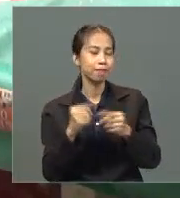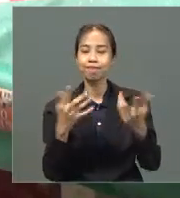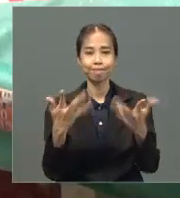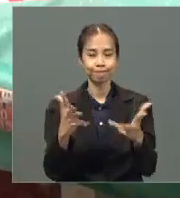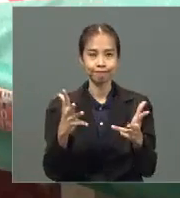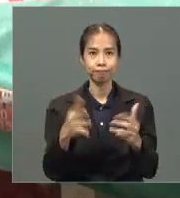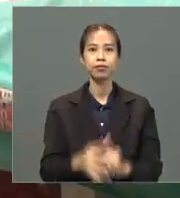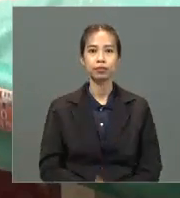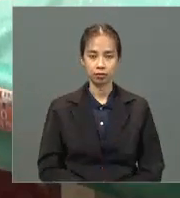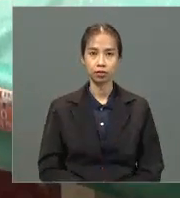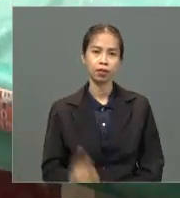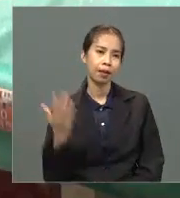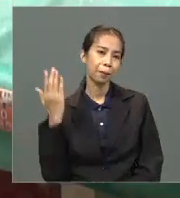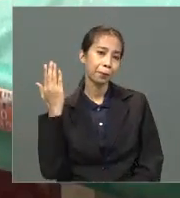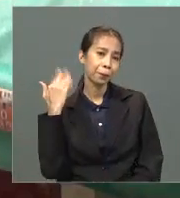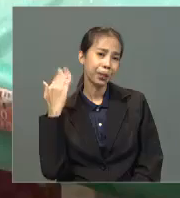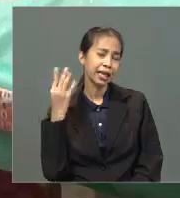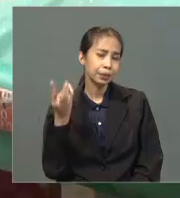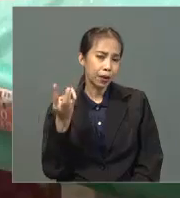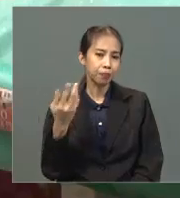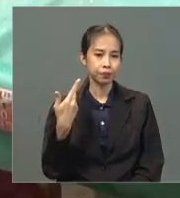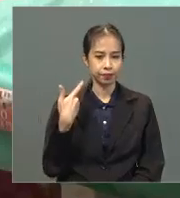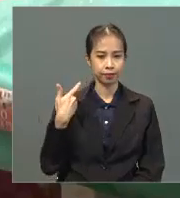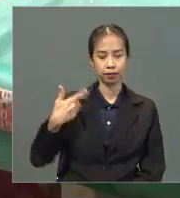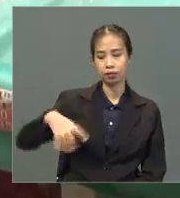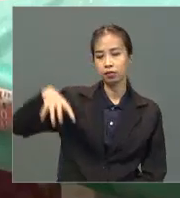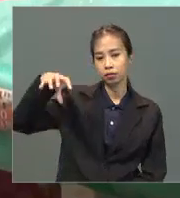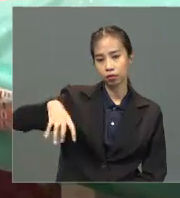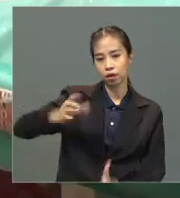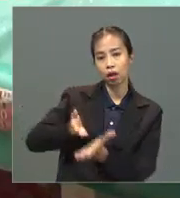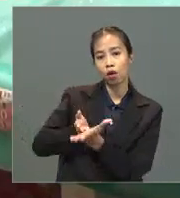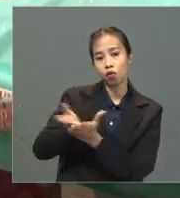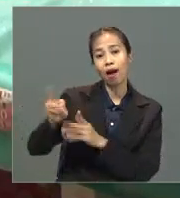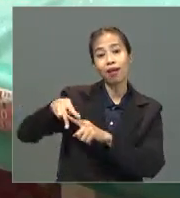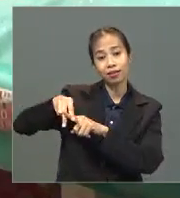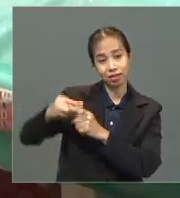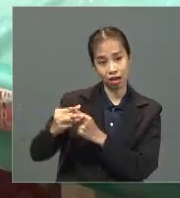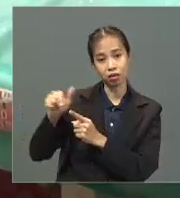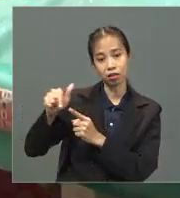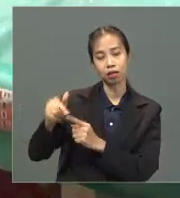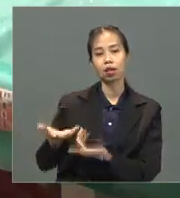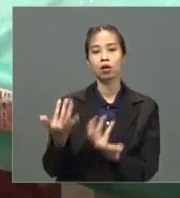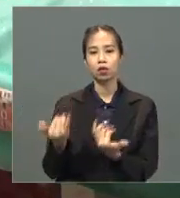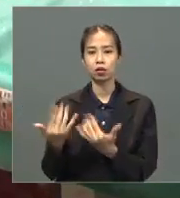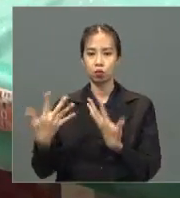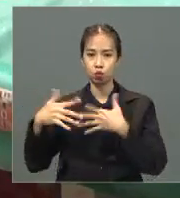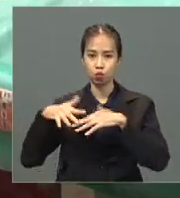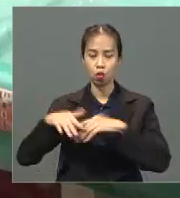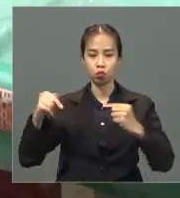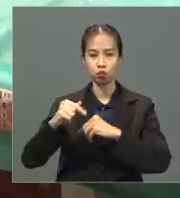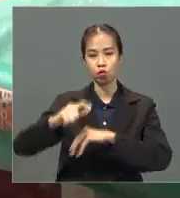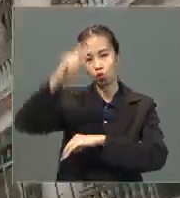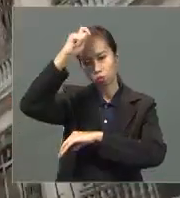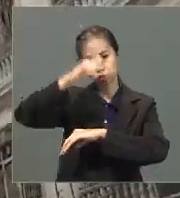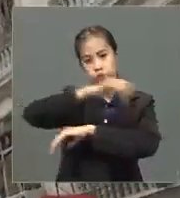ใดค่ะโดยเมื่อสักครู่ที่ผ่านมานะคะทางสำนักงานโยธากรุงเทพมหานครได้ร่วมกับอุปนายกวิศวกรรมฐาน